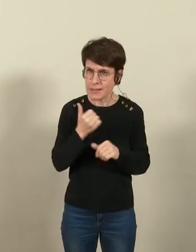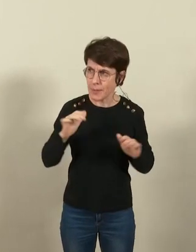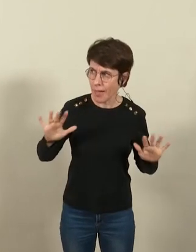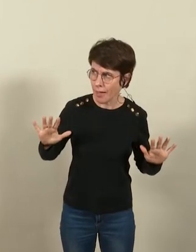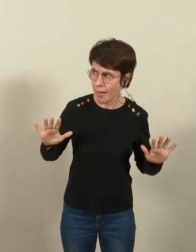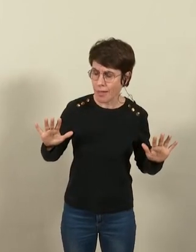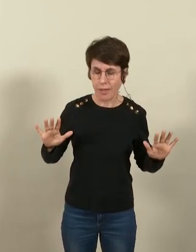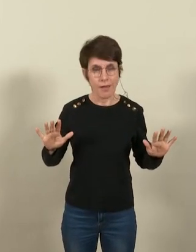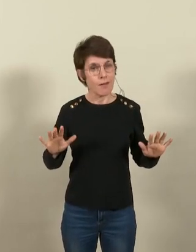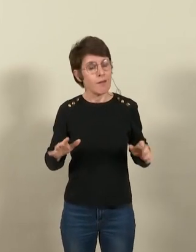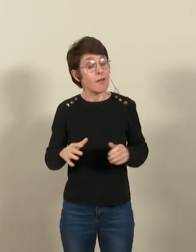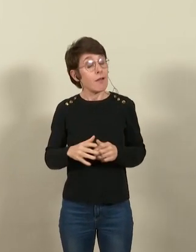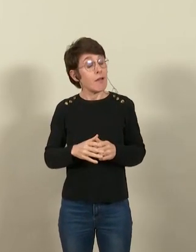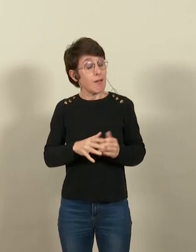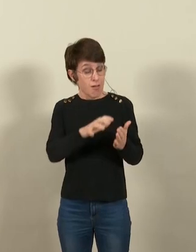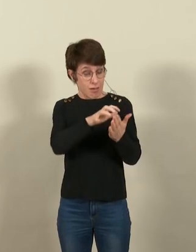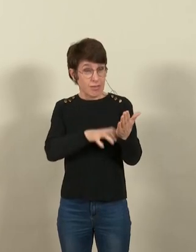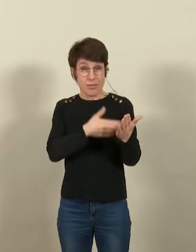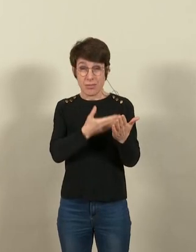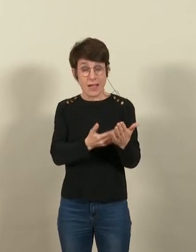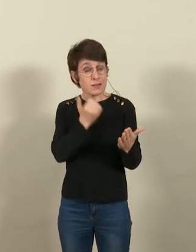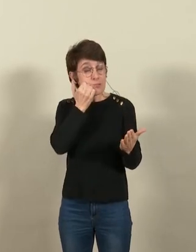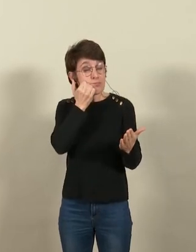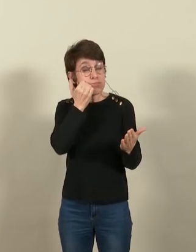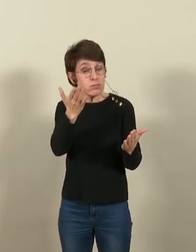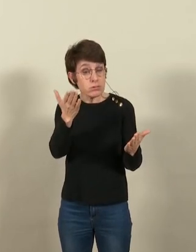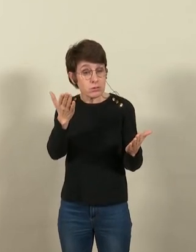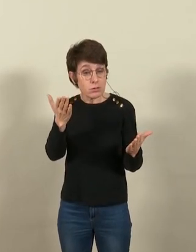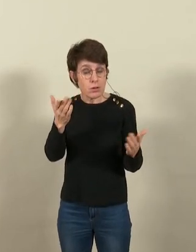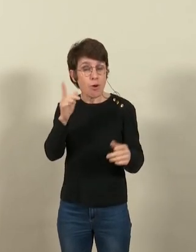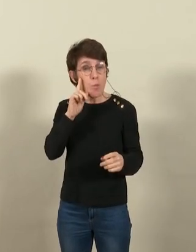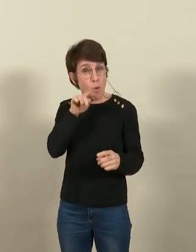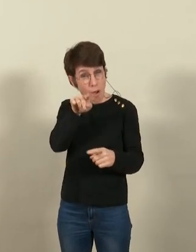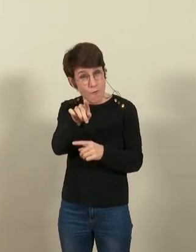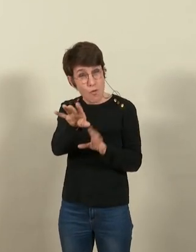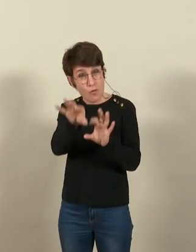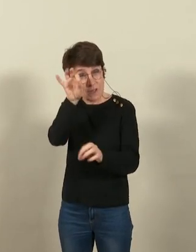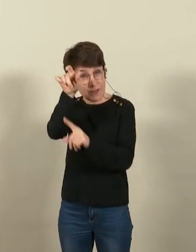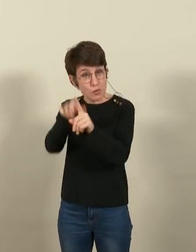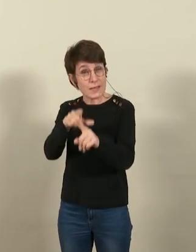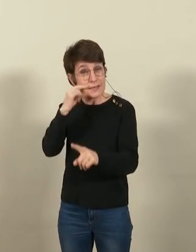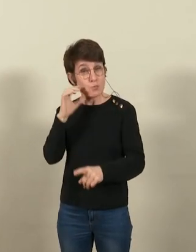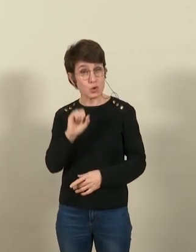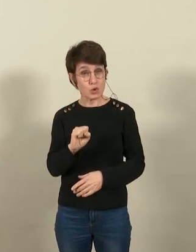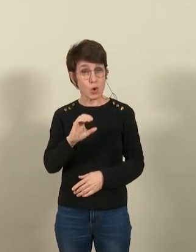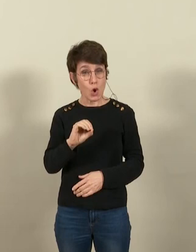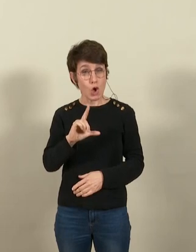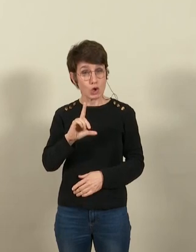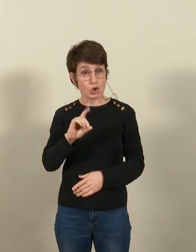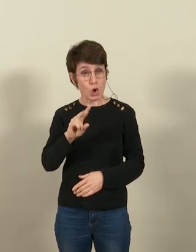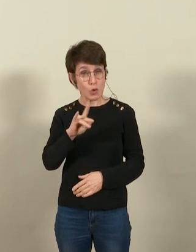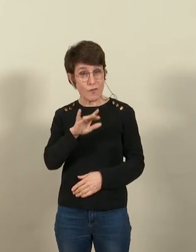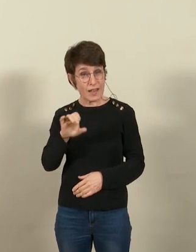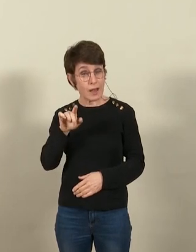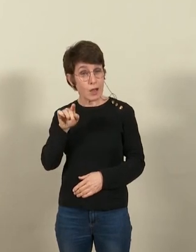veu est d'autant plus une honte que vous avez choisi comme porte-parole monsieur soldeville qui n'a aucune notion de République